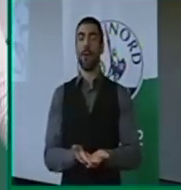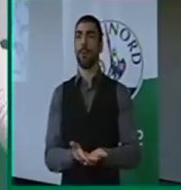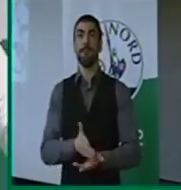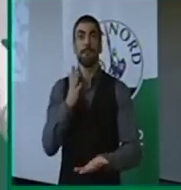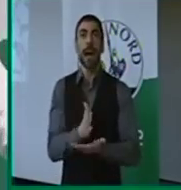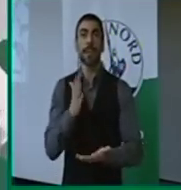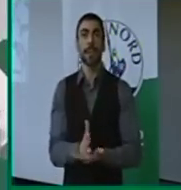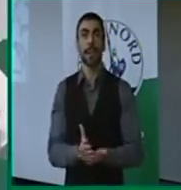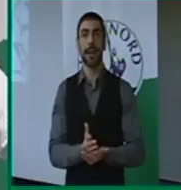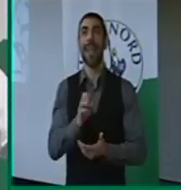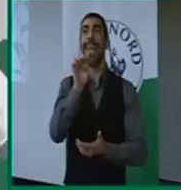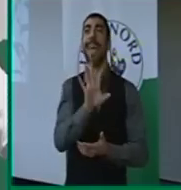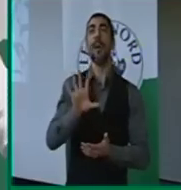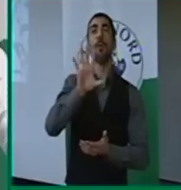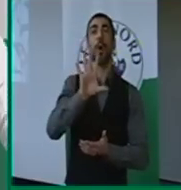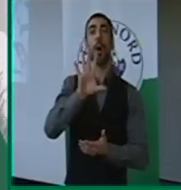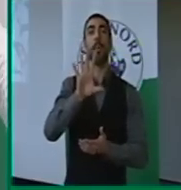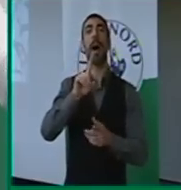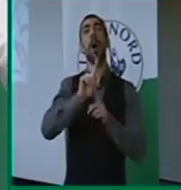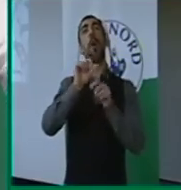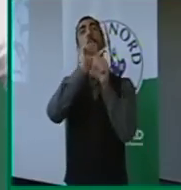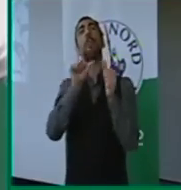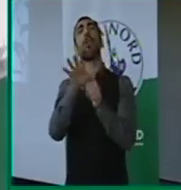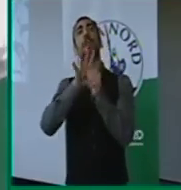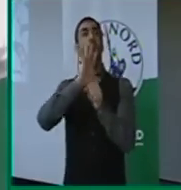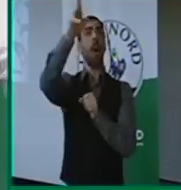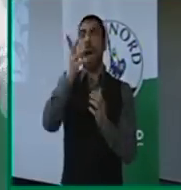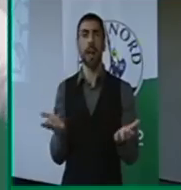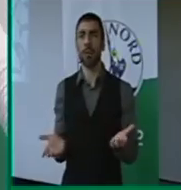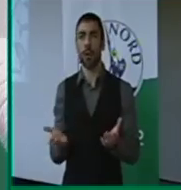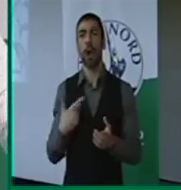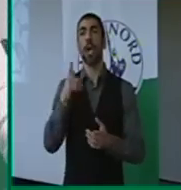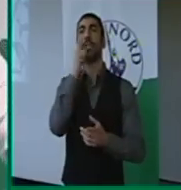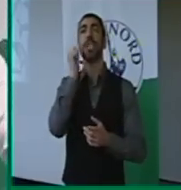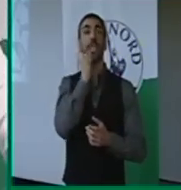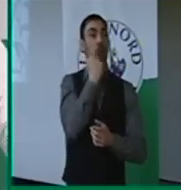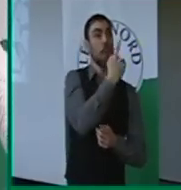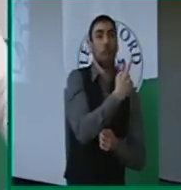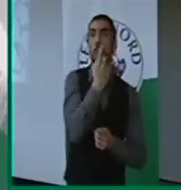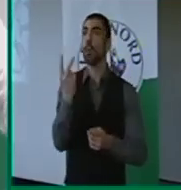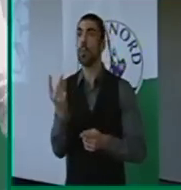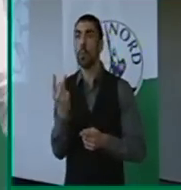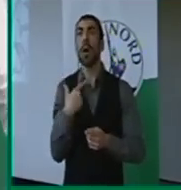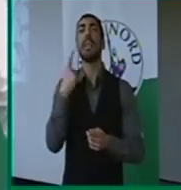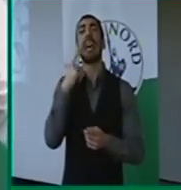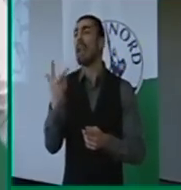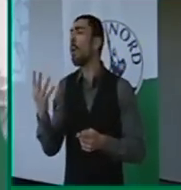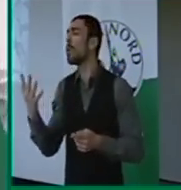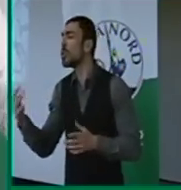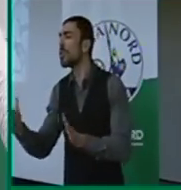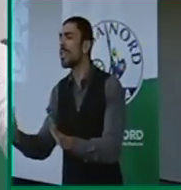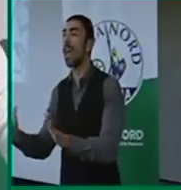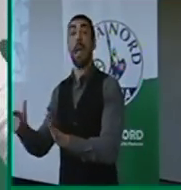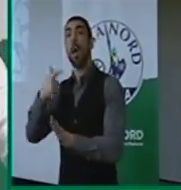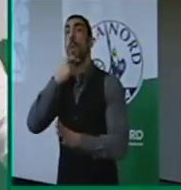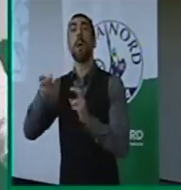basta l'Europa ha un altro modello di famiglia il genitore uno due e poi se c'è anche il 3 Il 4 il 5 il